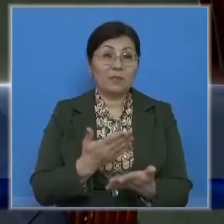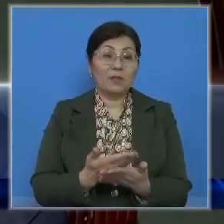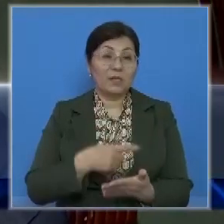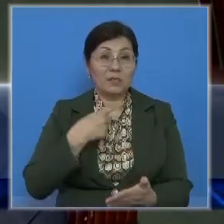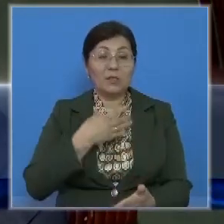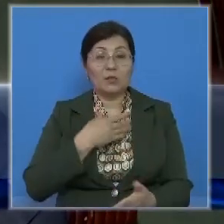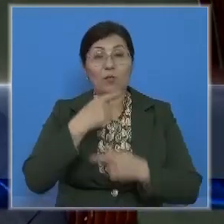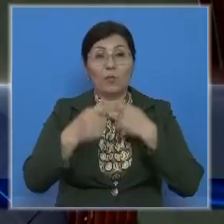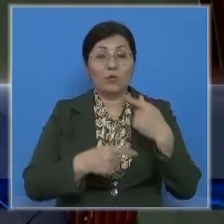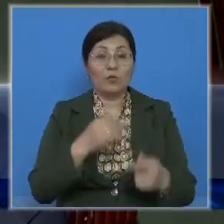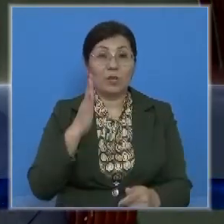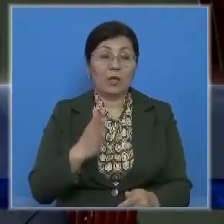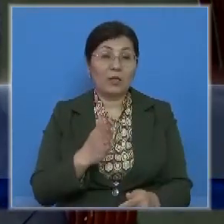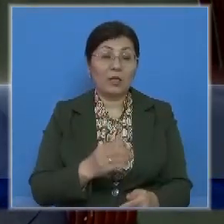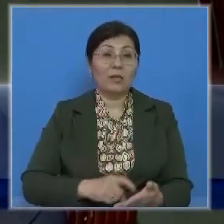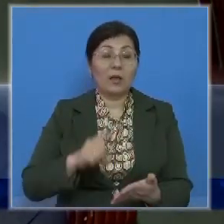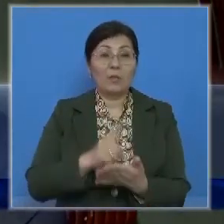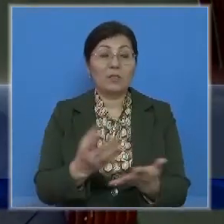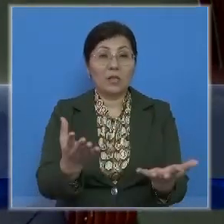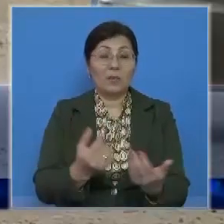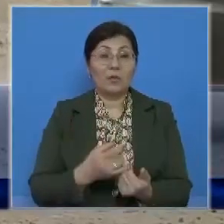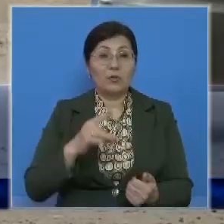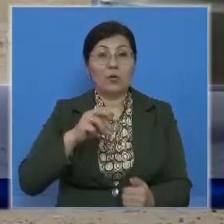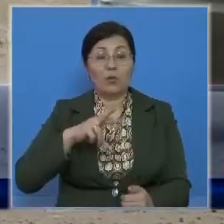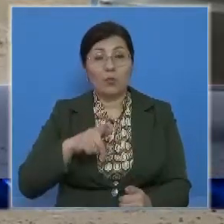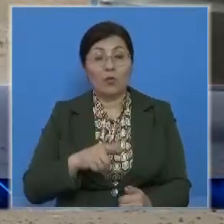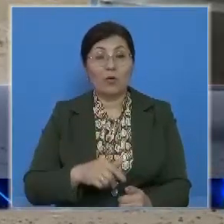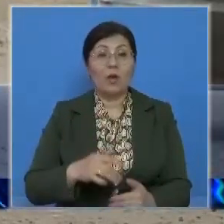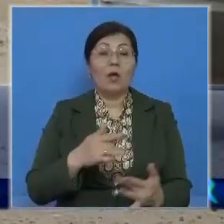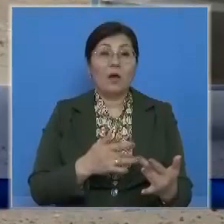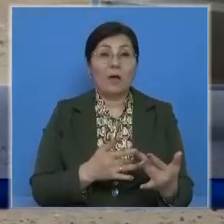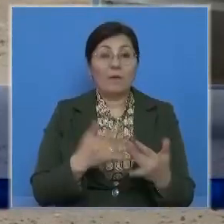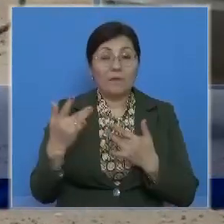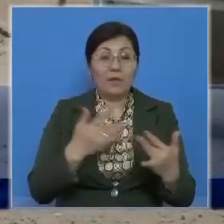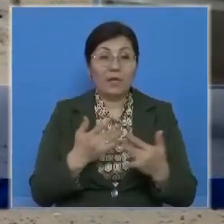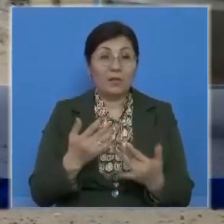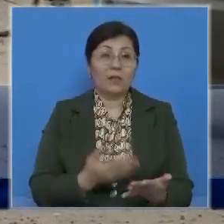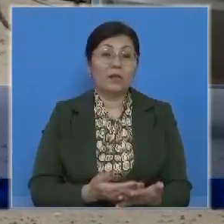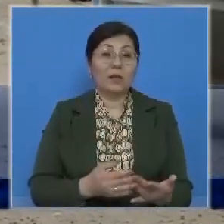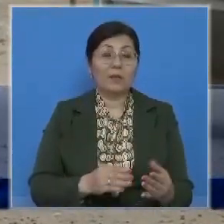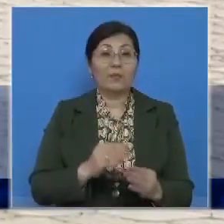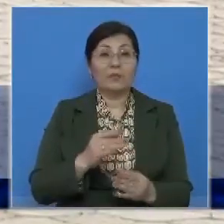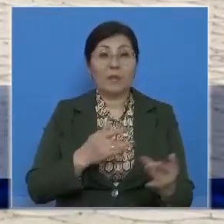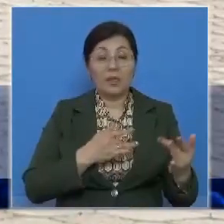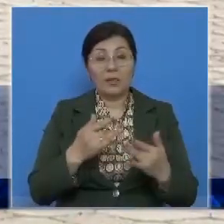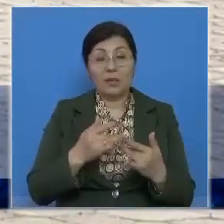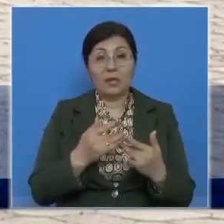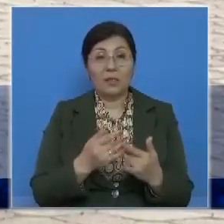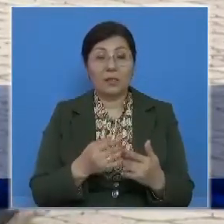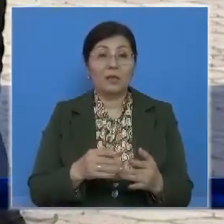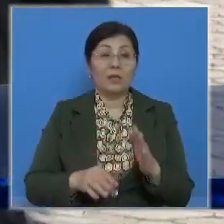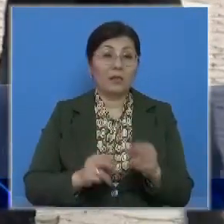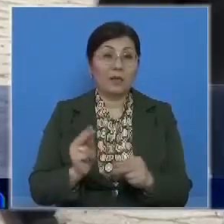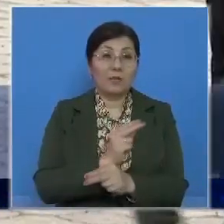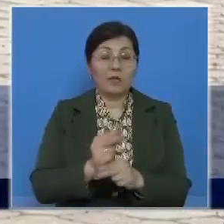сказал, что в будущем она обязательно получит свою роль в театре. Театры по-своему воспитывают нас. Иногда театр – это единственный способ